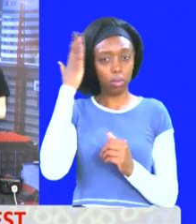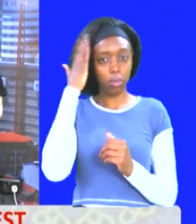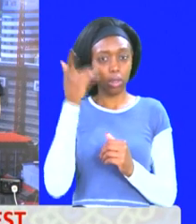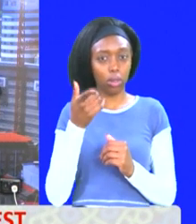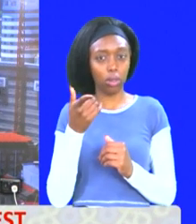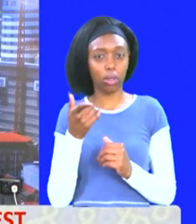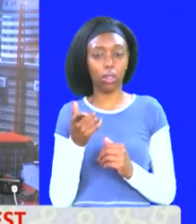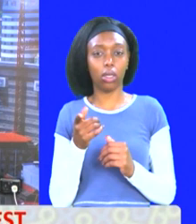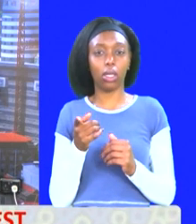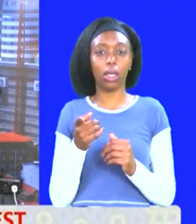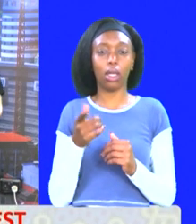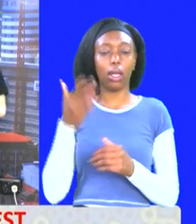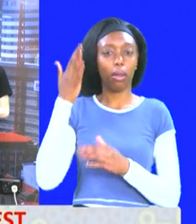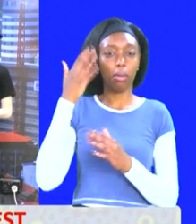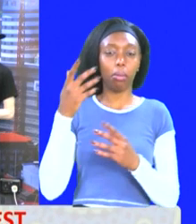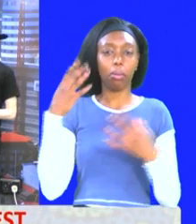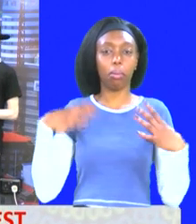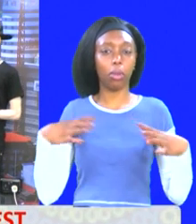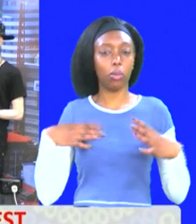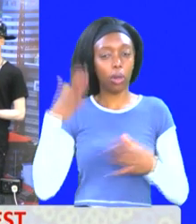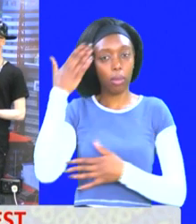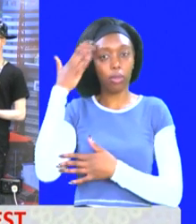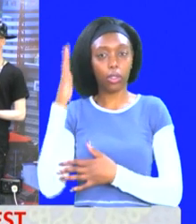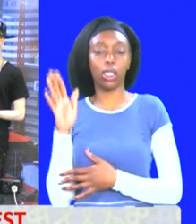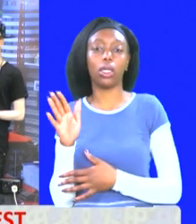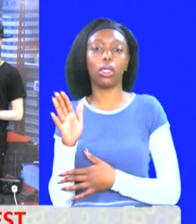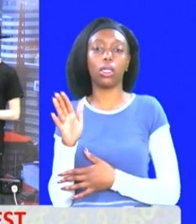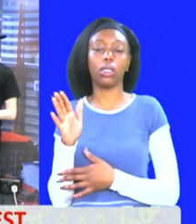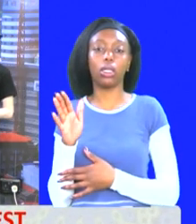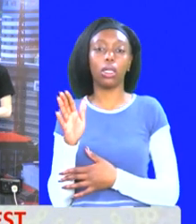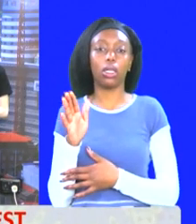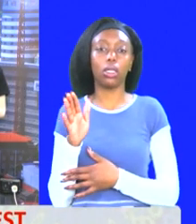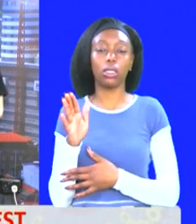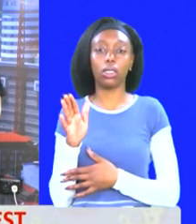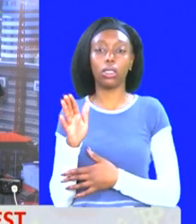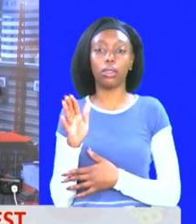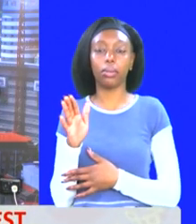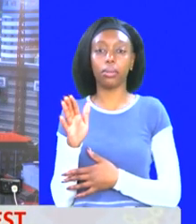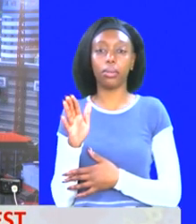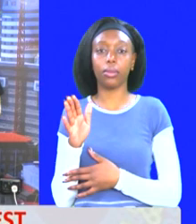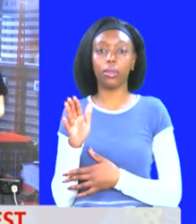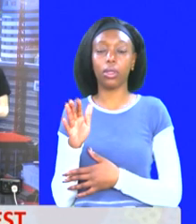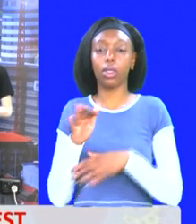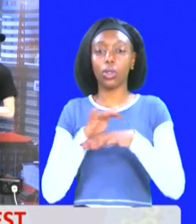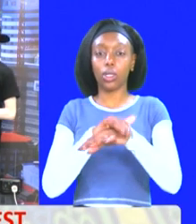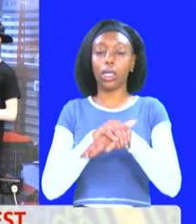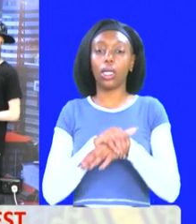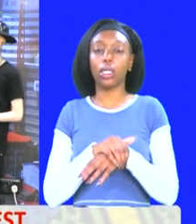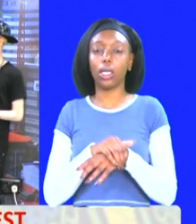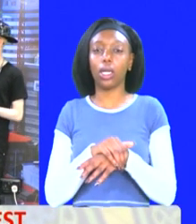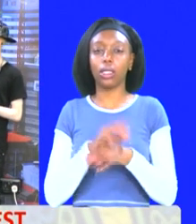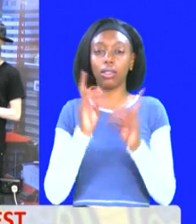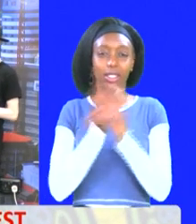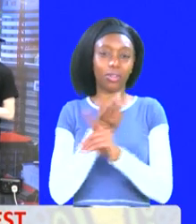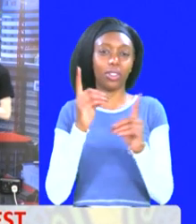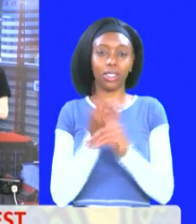upia walikuja wakasaulika wakati TikTok ilikuja ikahit. Unaona? True, so unapata kama, tunakamna wave ingine tofauti. But on